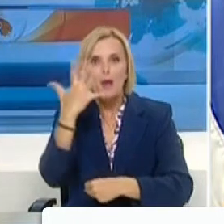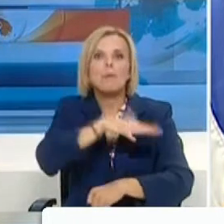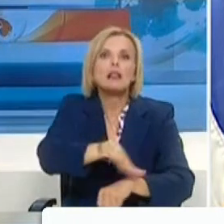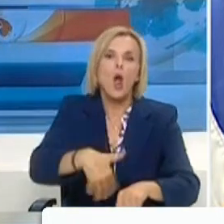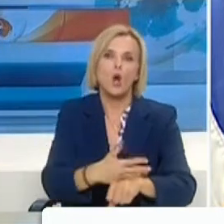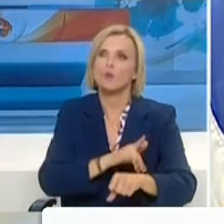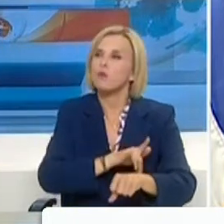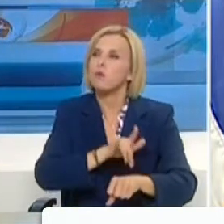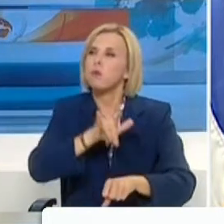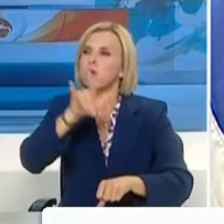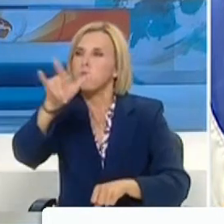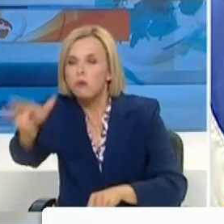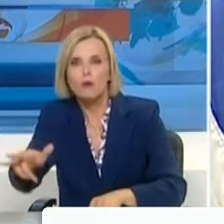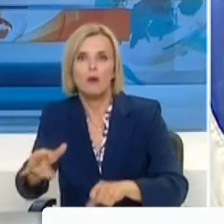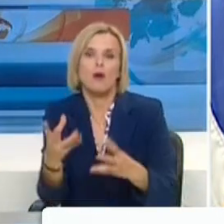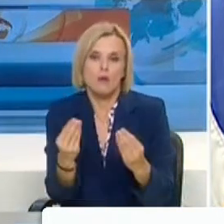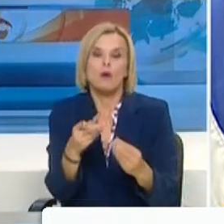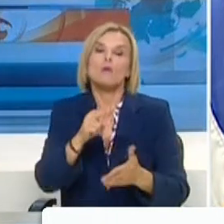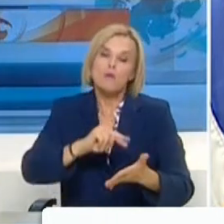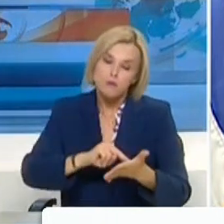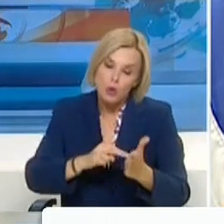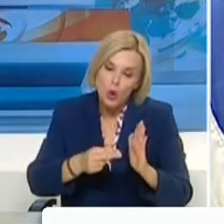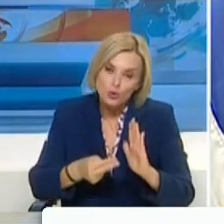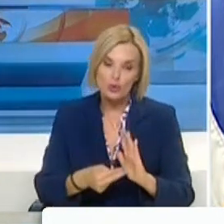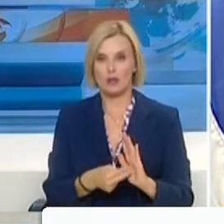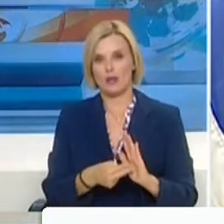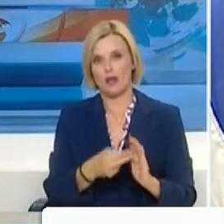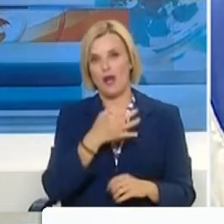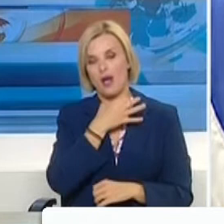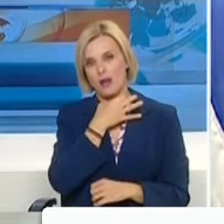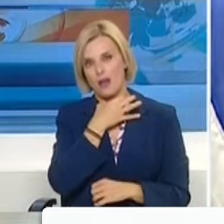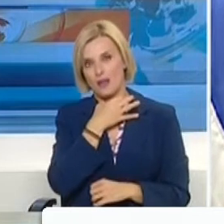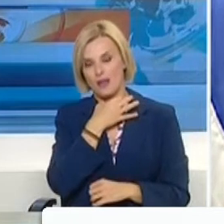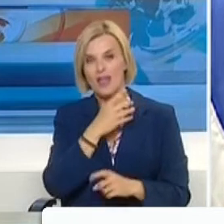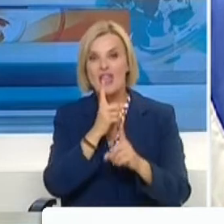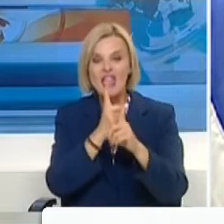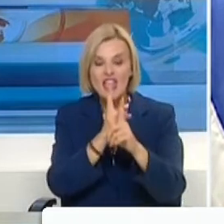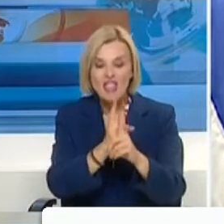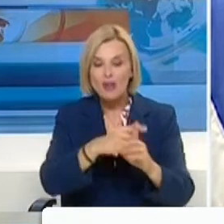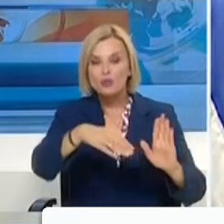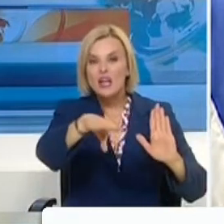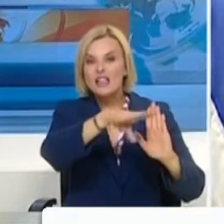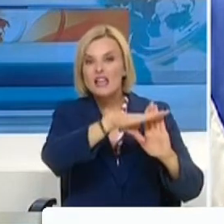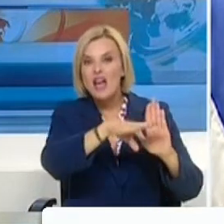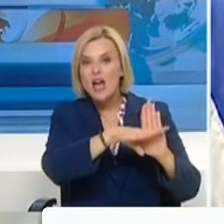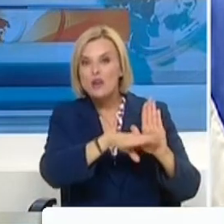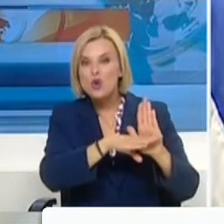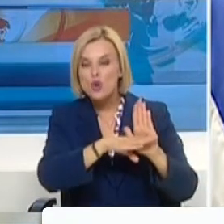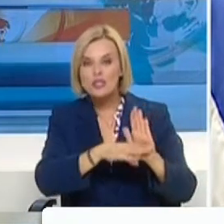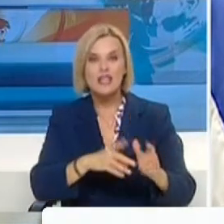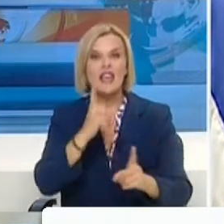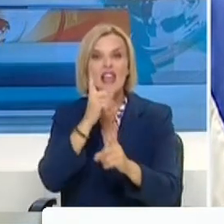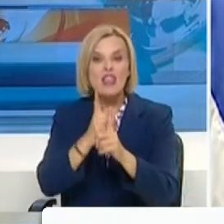ανεξέλεγκτες καταστάσεις. Θέλει πολύ προσοχή κατά τη γνώμη μου. Θα πρέπει να γίνει με ειδικούς κανόνες, θα πρέπει να γίνει με